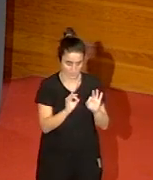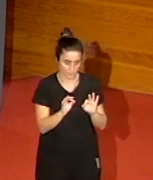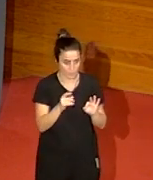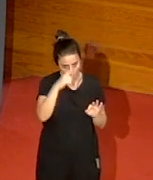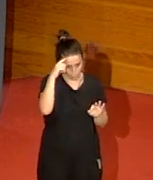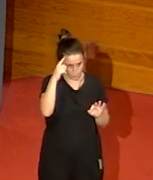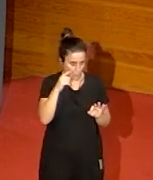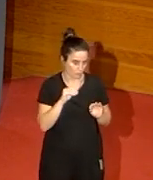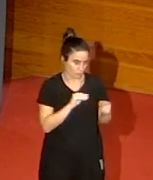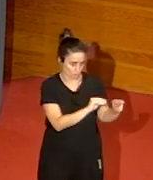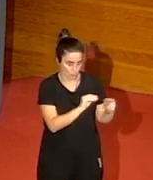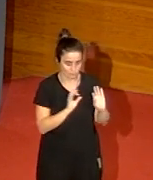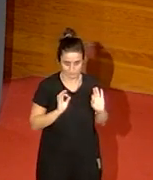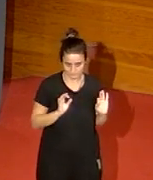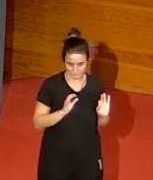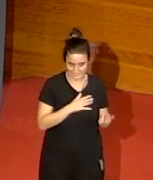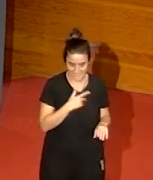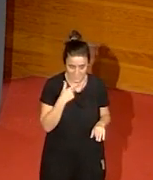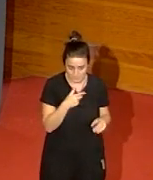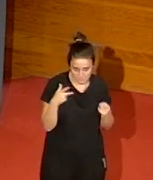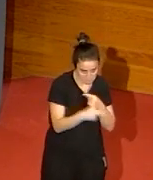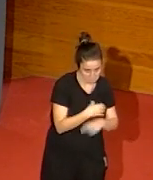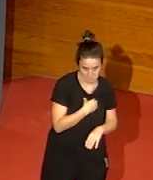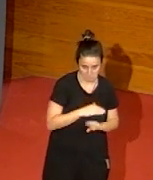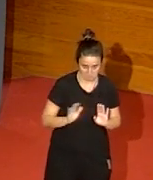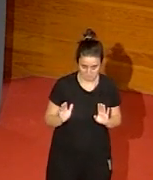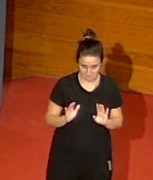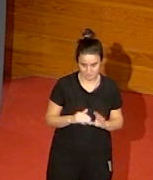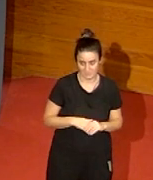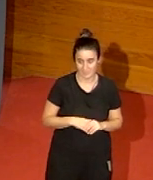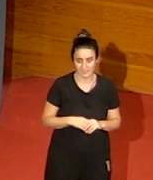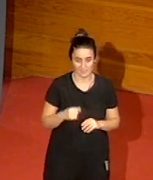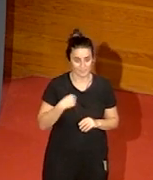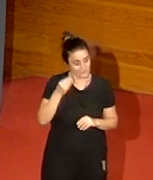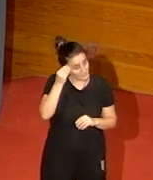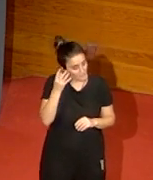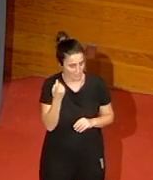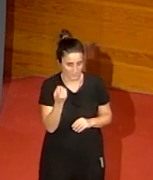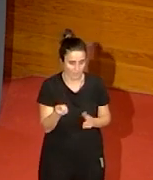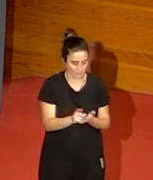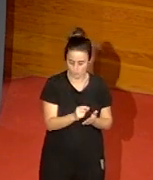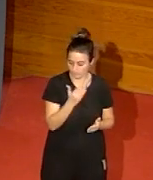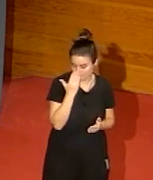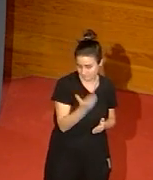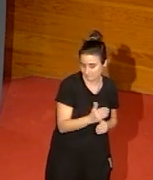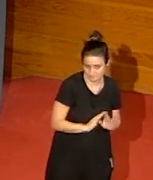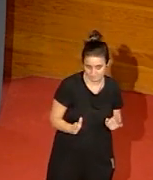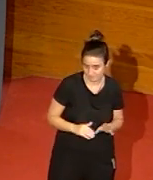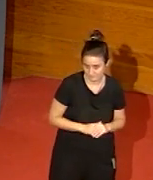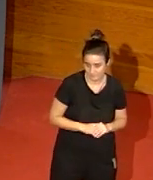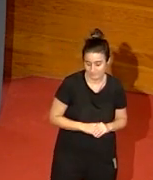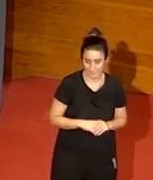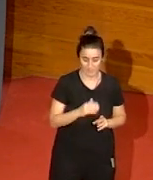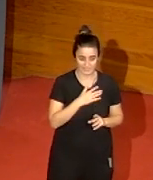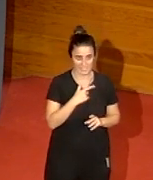Hori saieste zina da. Nik uste dut, berriz ere, itzuliko naiz, zintzotasunera. Nik uste dut, zintzotasuna dela horri aurre